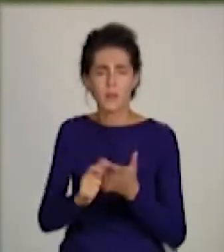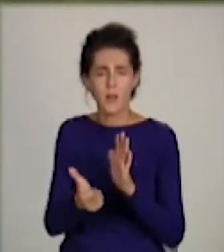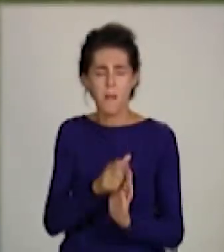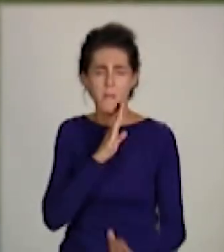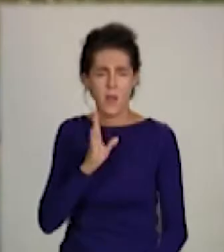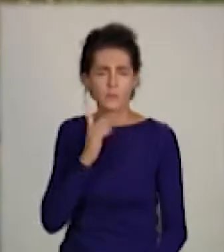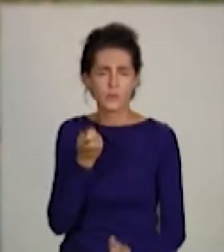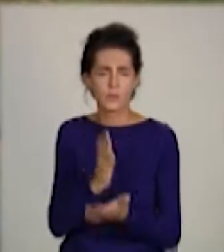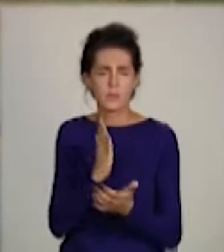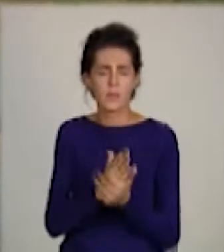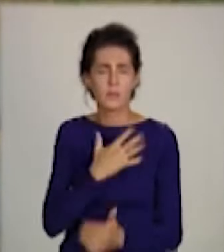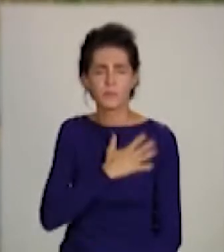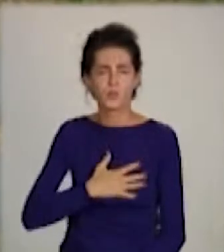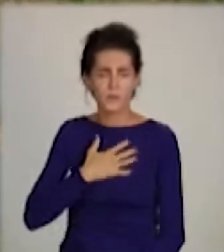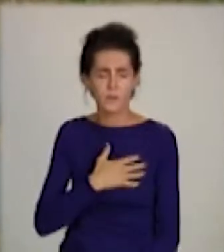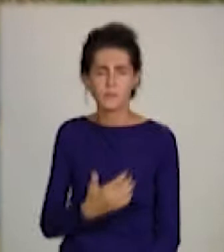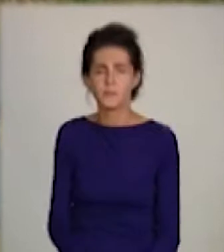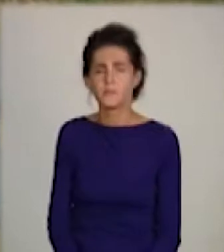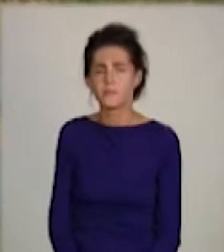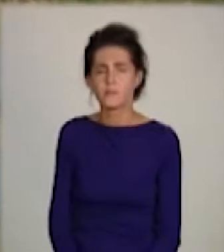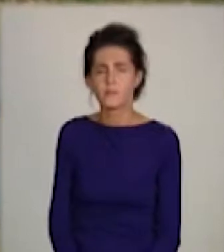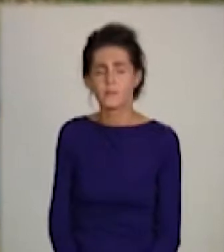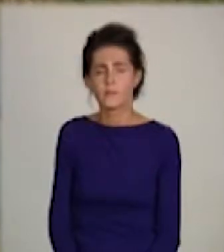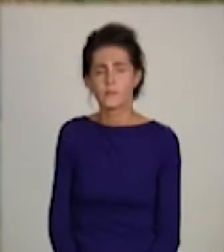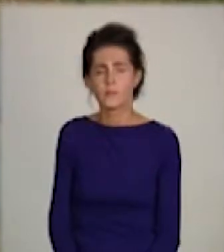переймається. Ну, за отношения між...